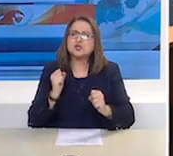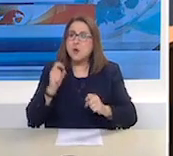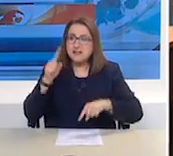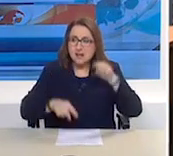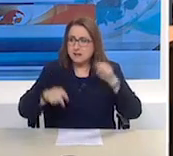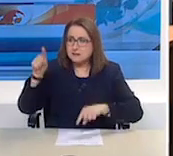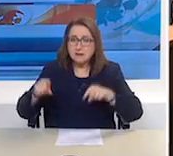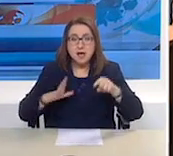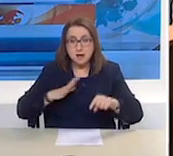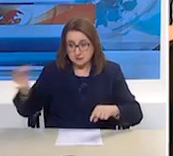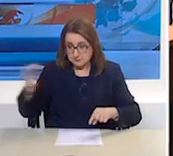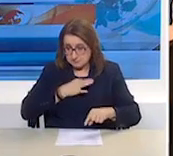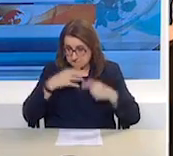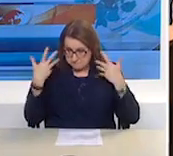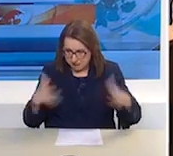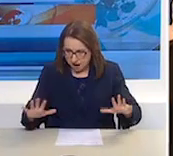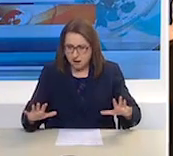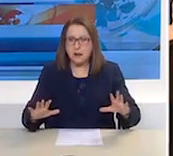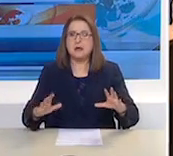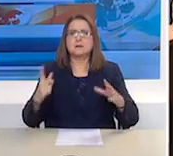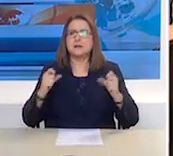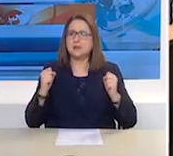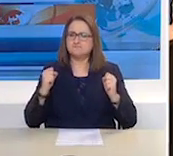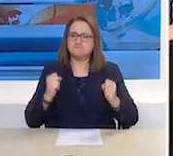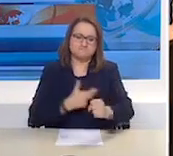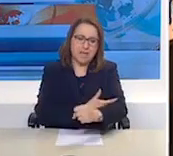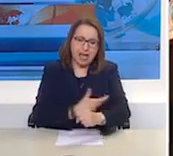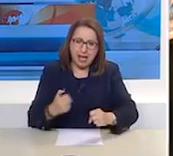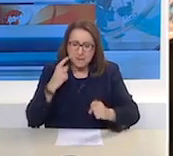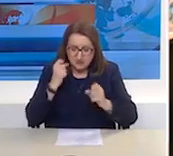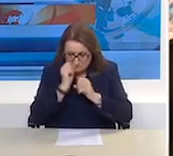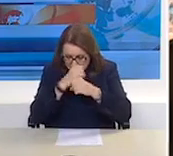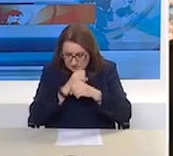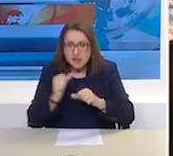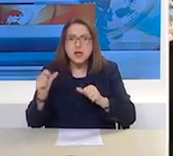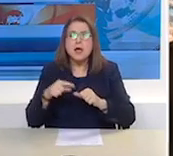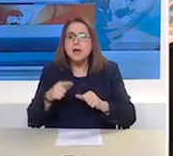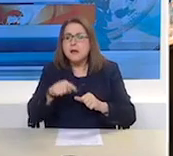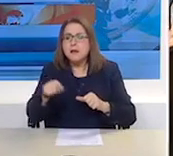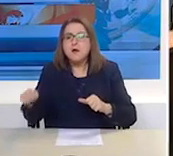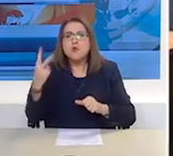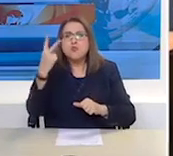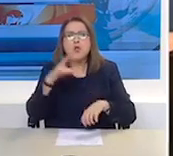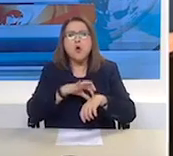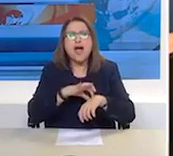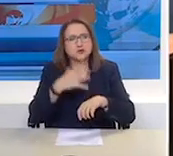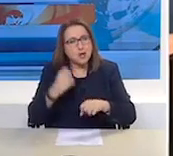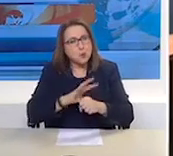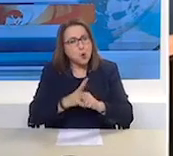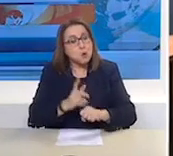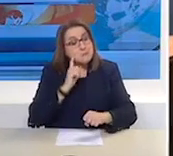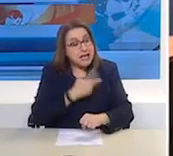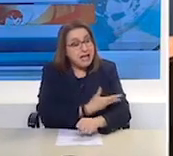με κορονοϊό και ανέπτυξαν ανοσία. Τι δείχνουν τα μέχρι στιγμής αποτελέσματα της πειραματικής θεραπείας στους δύο ασθενείς?